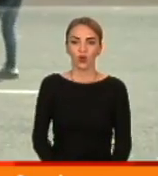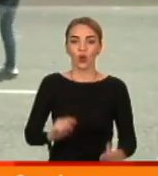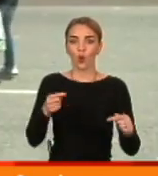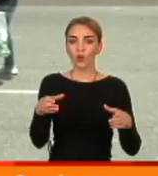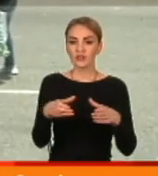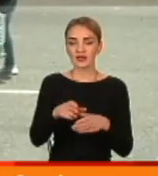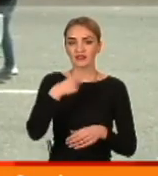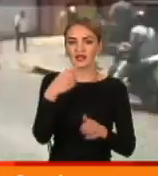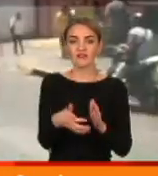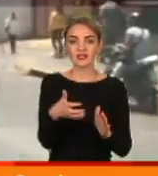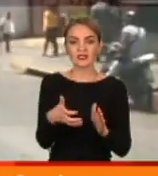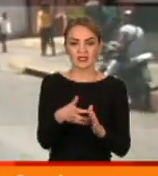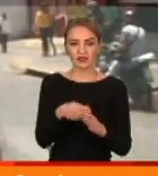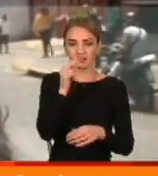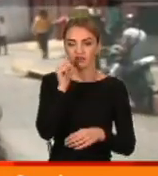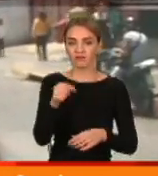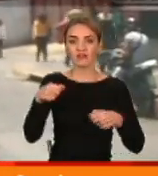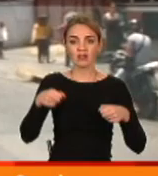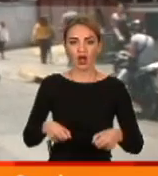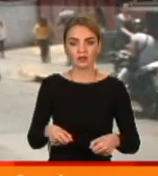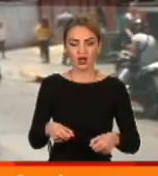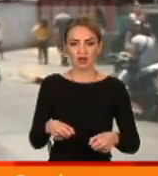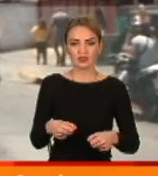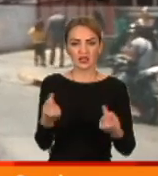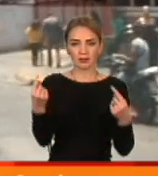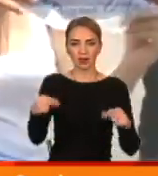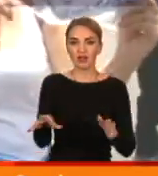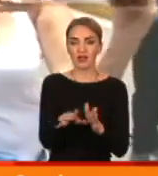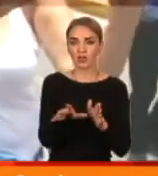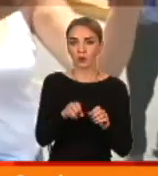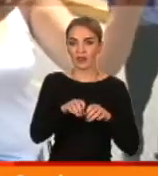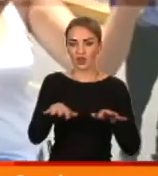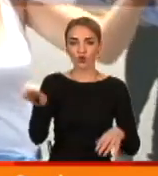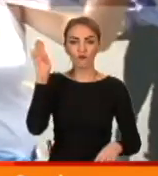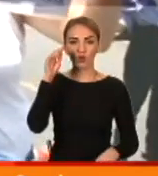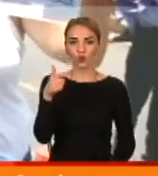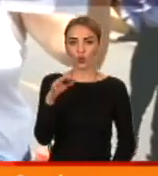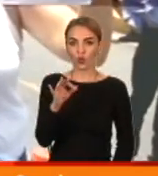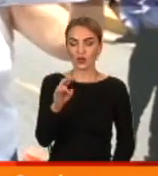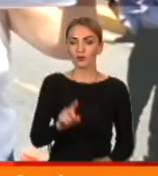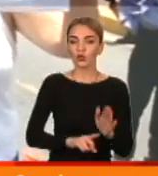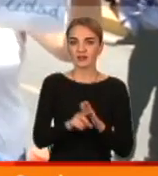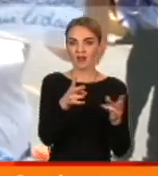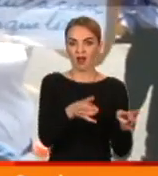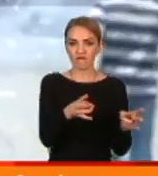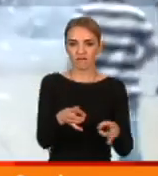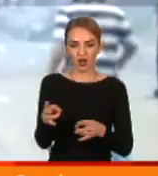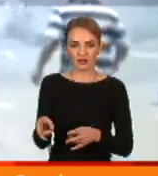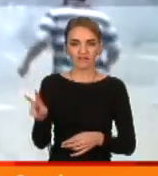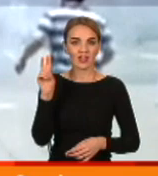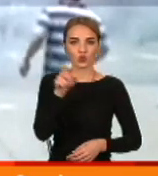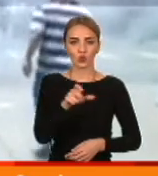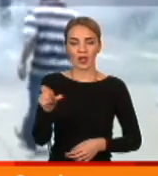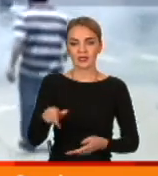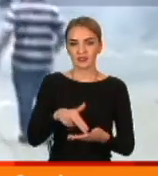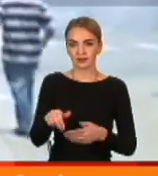Опозиція твердить, дефіцит виник через те, що влада настільки занедбала електромережі та водогони, що на них почалися аварії. Венесуельці